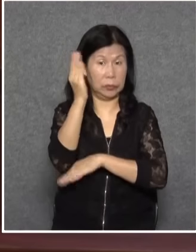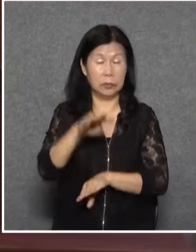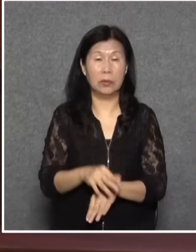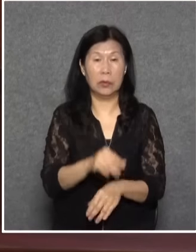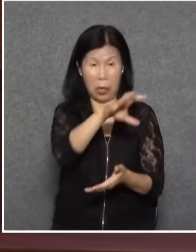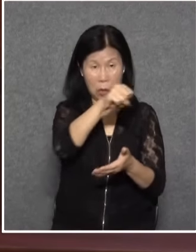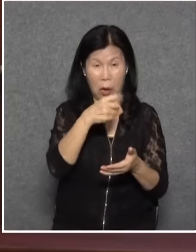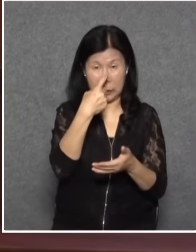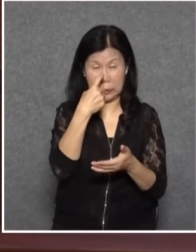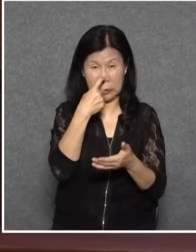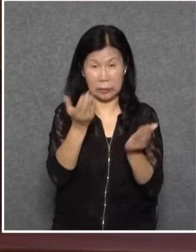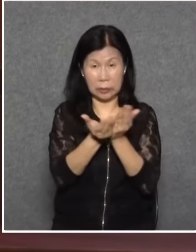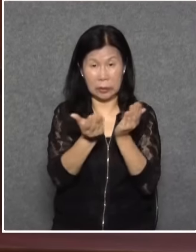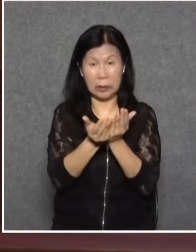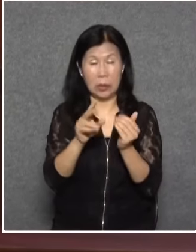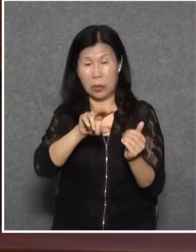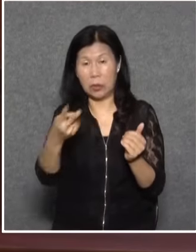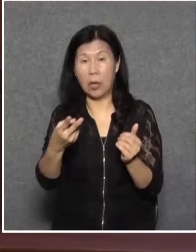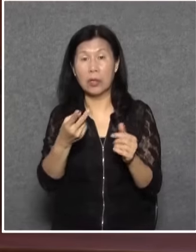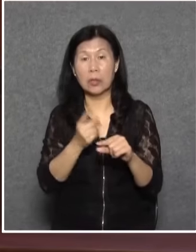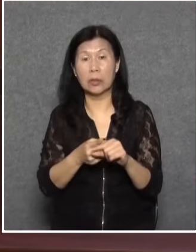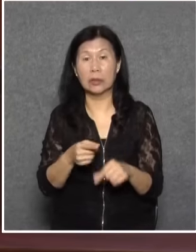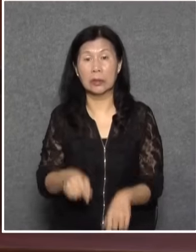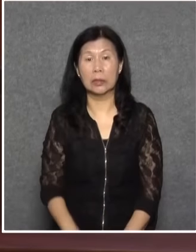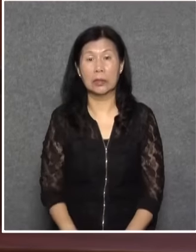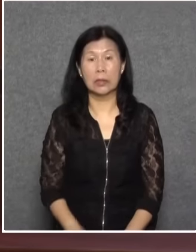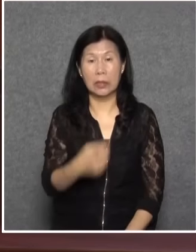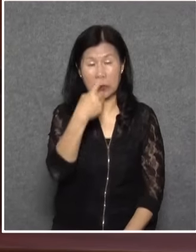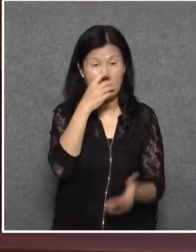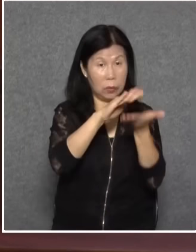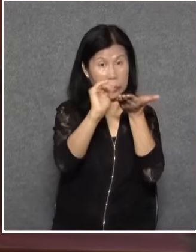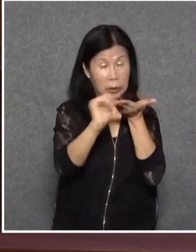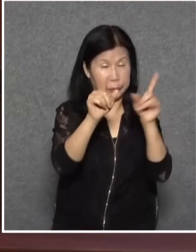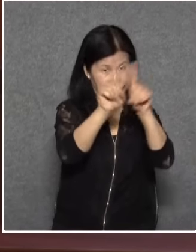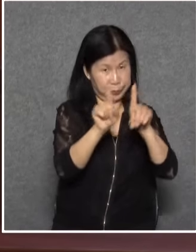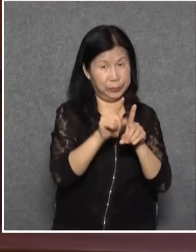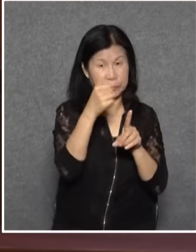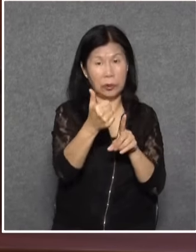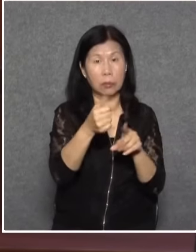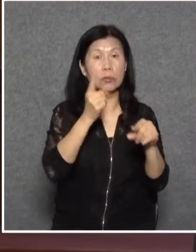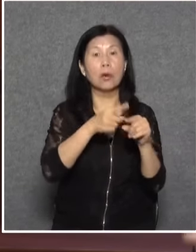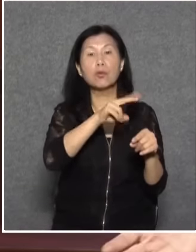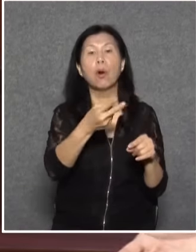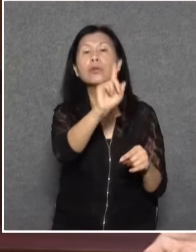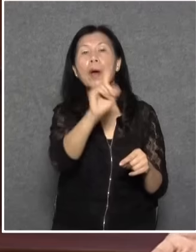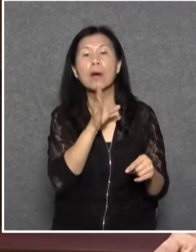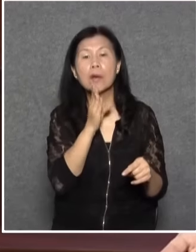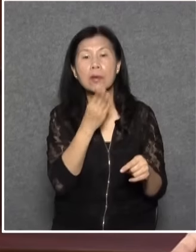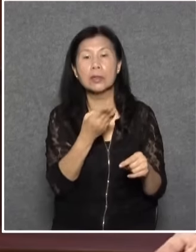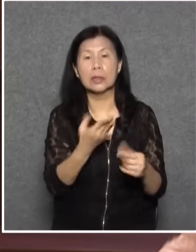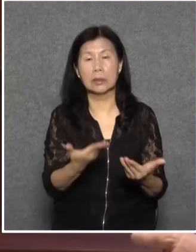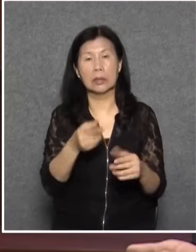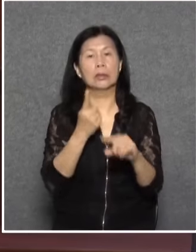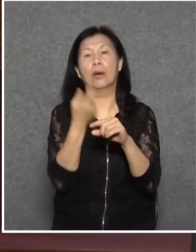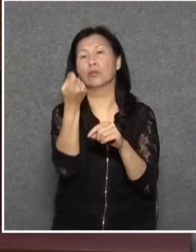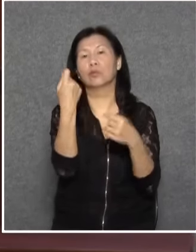文文本嚟講，英文你唔改埋，喂大佬，佢嗰個係好清楚、好確切，真係講佢做咩？簡單道理啫嘛，係